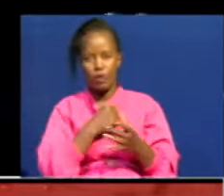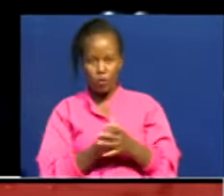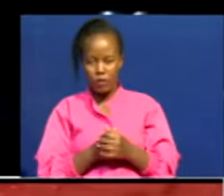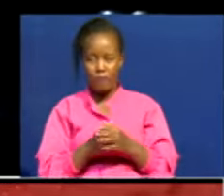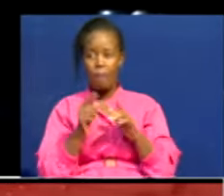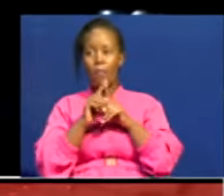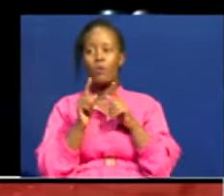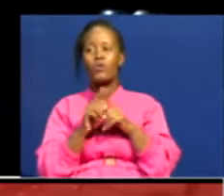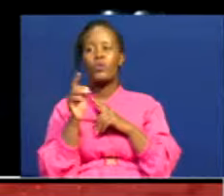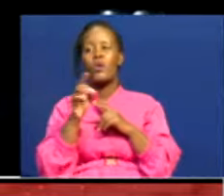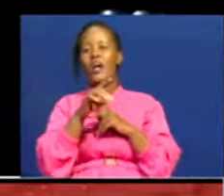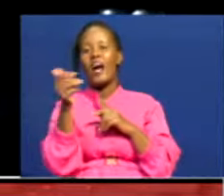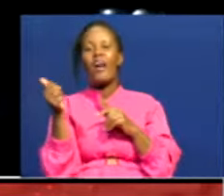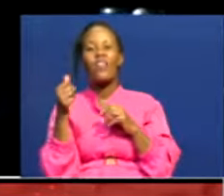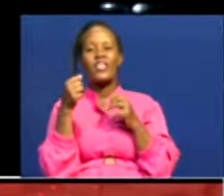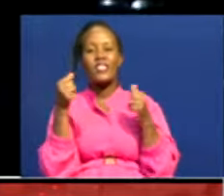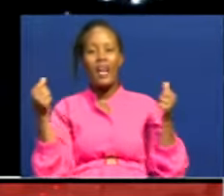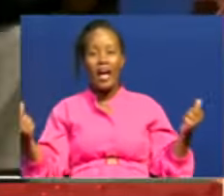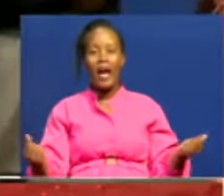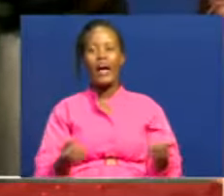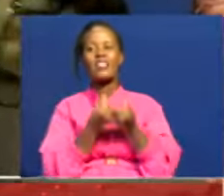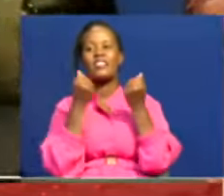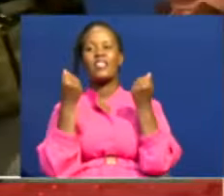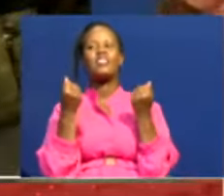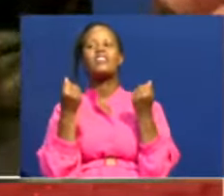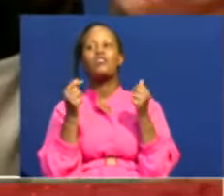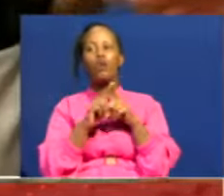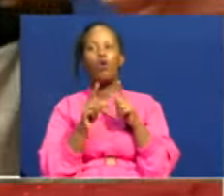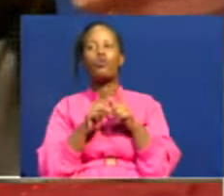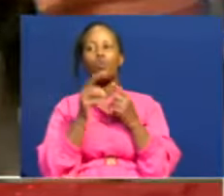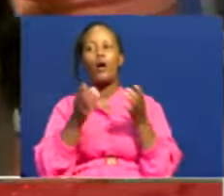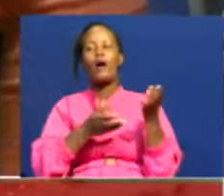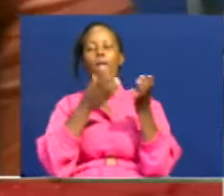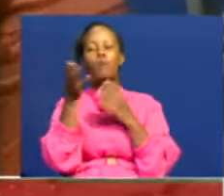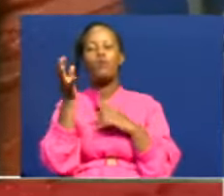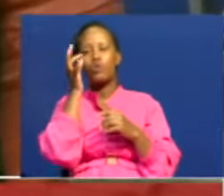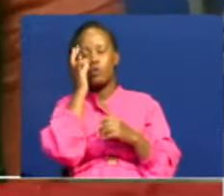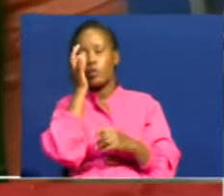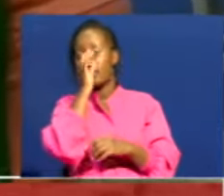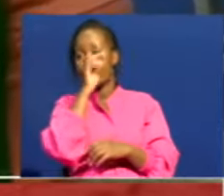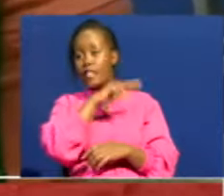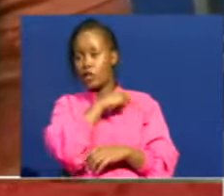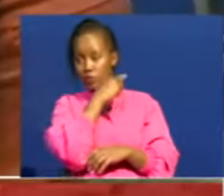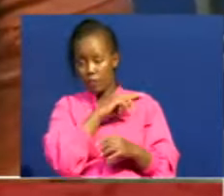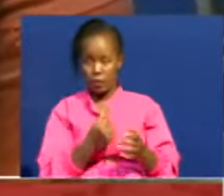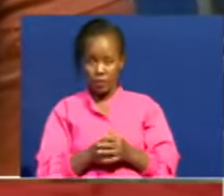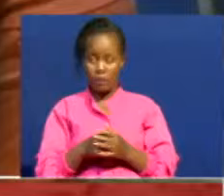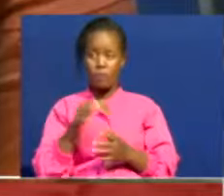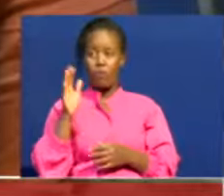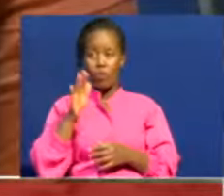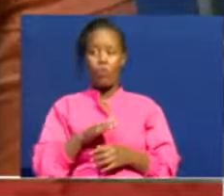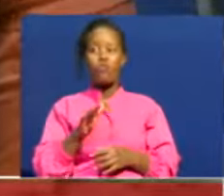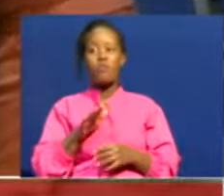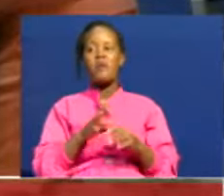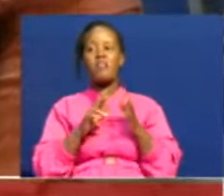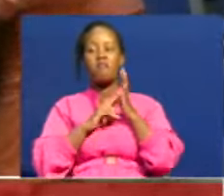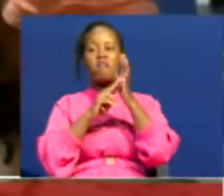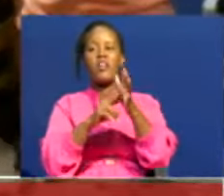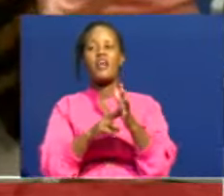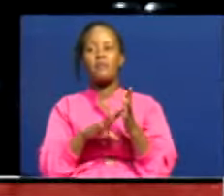wengine walipata hiyo accident wakapelekwa Nyeri Hospital. Kwa hivyo mimi kama mama county Nyandarua